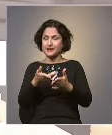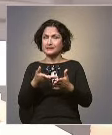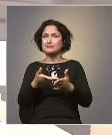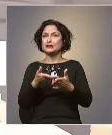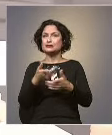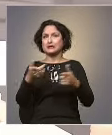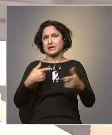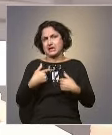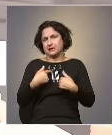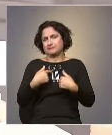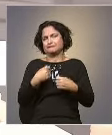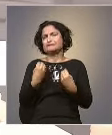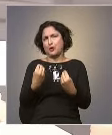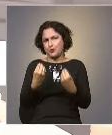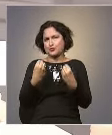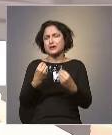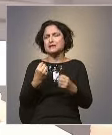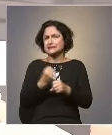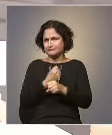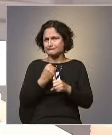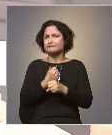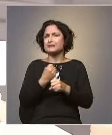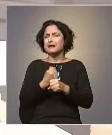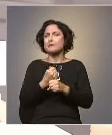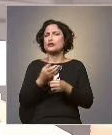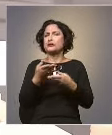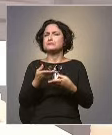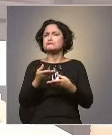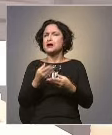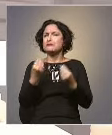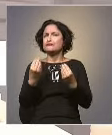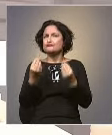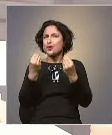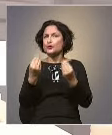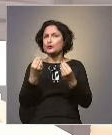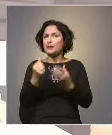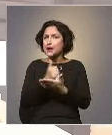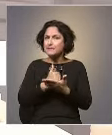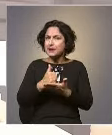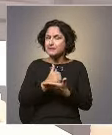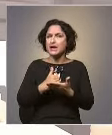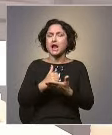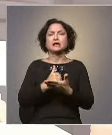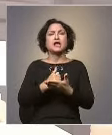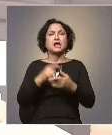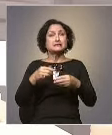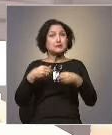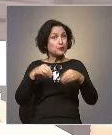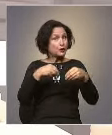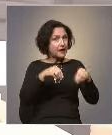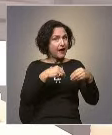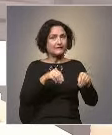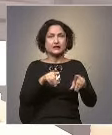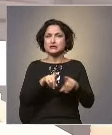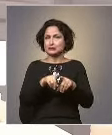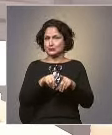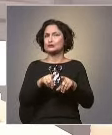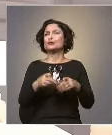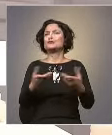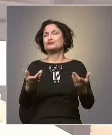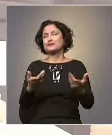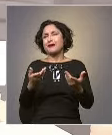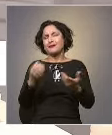занимаваме много сериозно с разработка на пребиотични препарати. Вече имаме разработени препарати, които са реално произвеждат и се продават на практика.